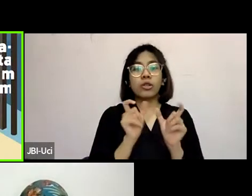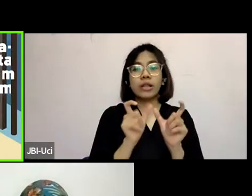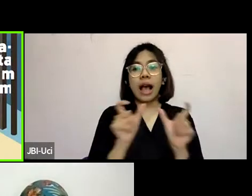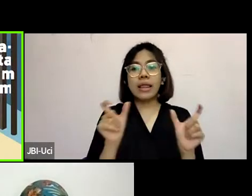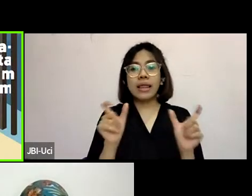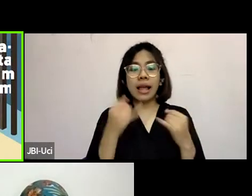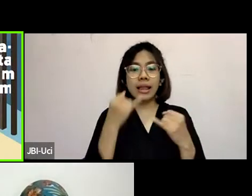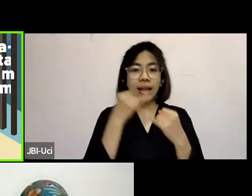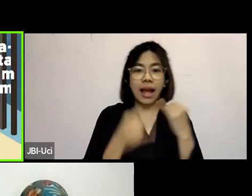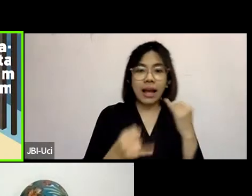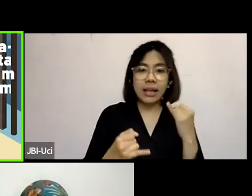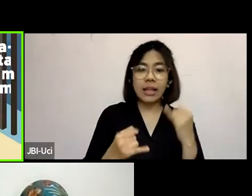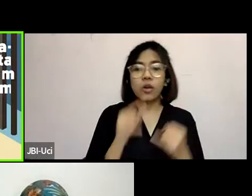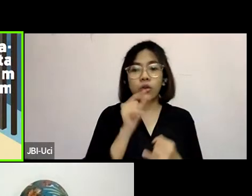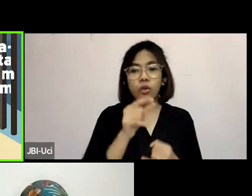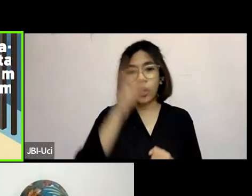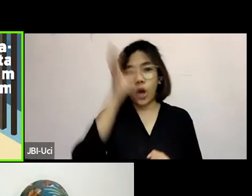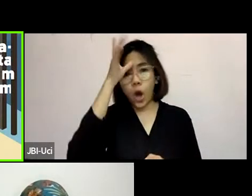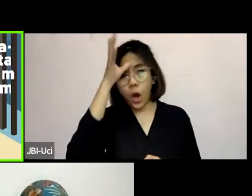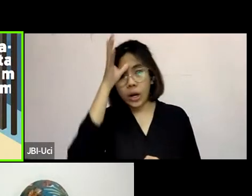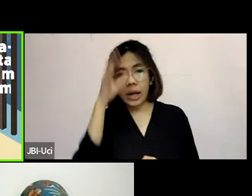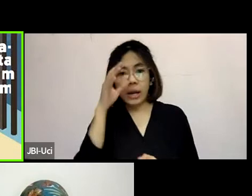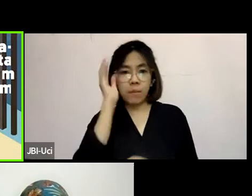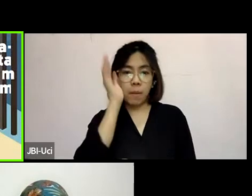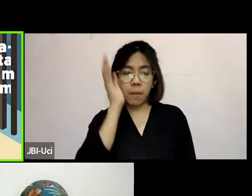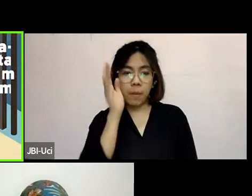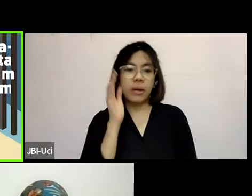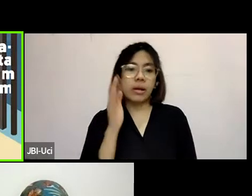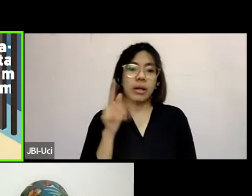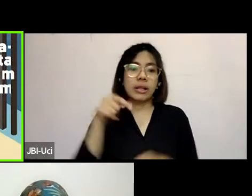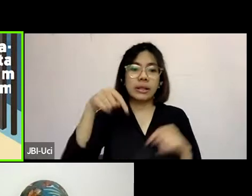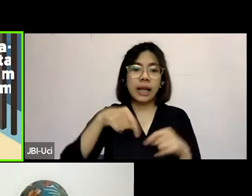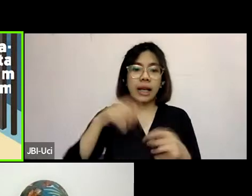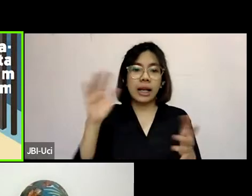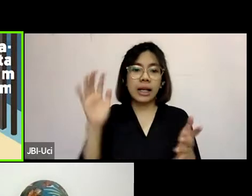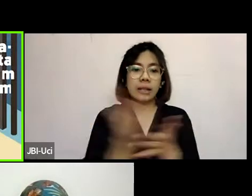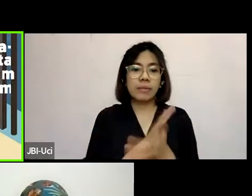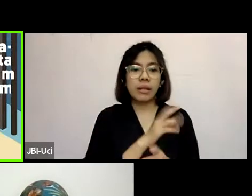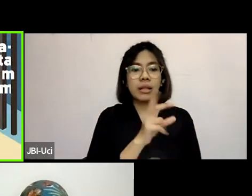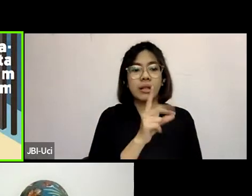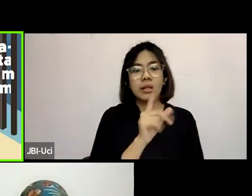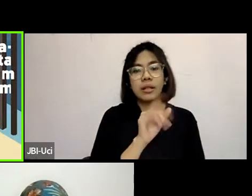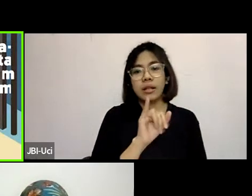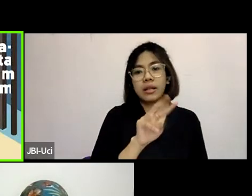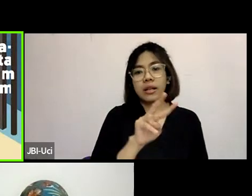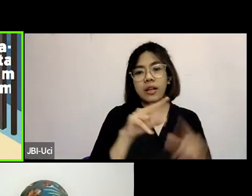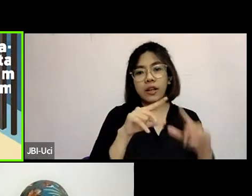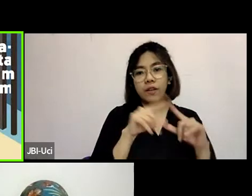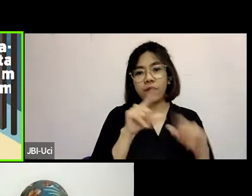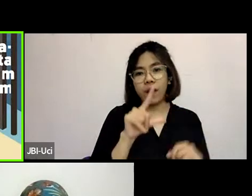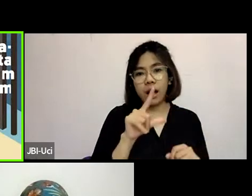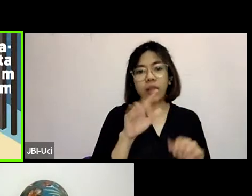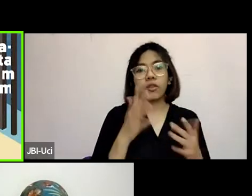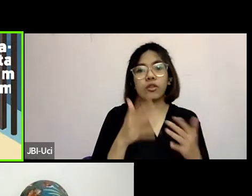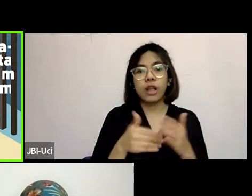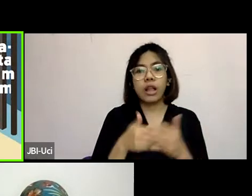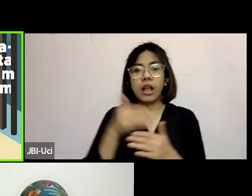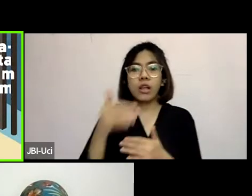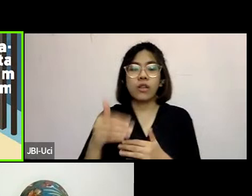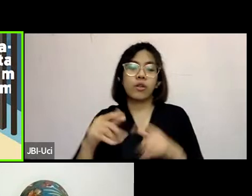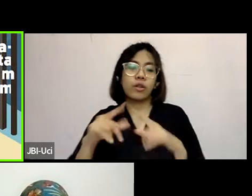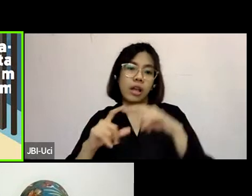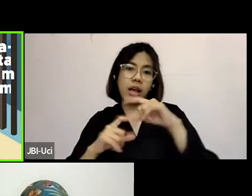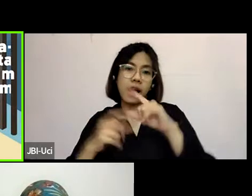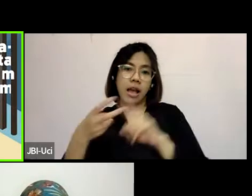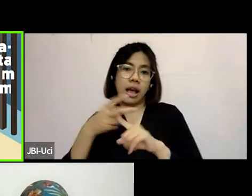dari masing-masing pembicara ini saya akan berikan kesempatan dulu ke bank Rival kemudian nanti akan kembali asin baru kemudian